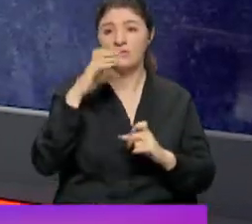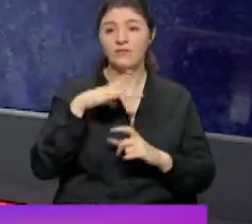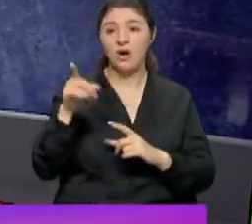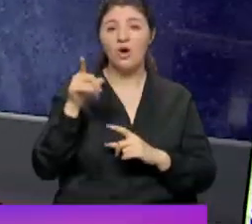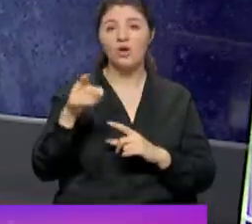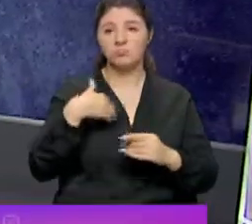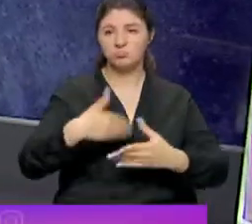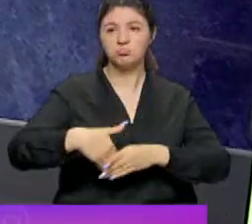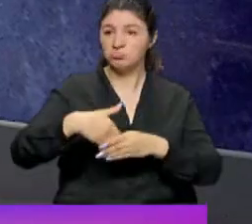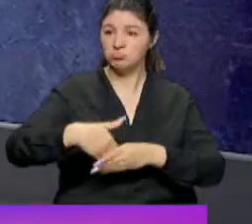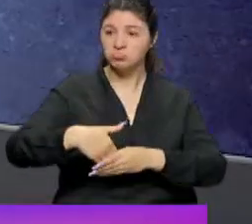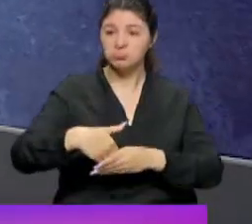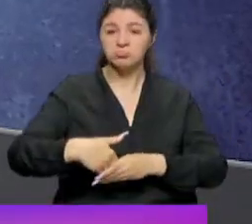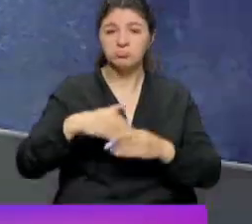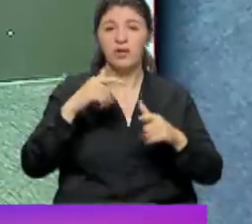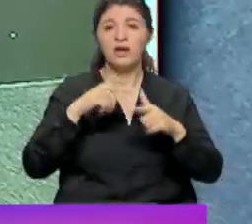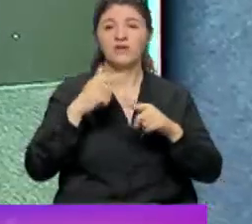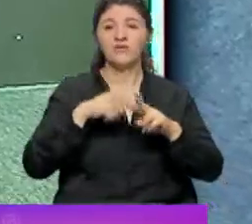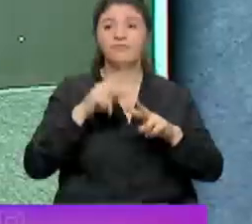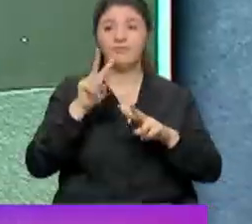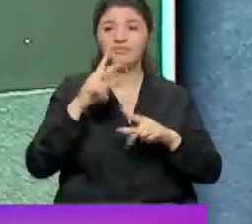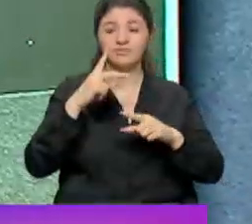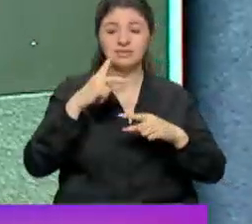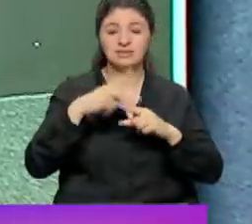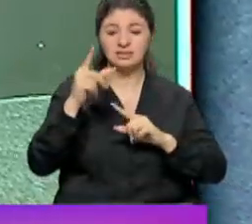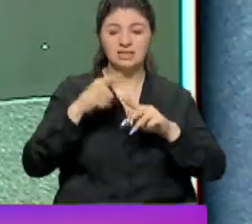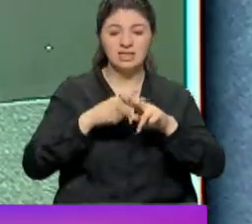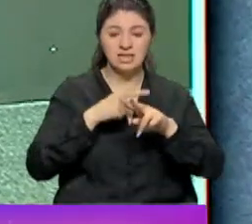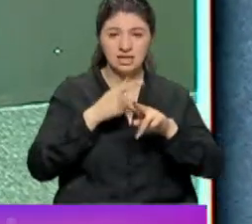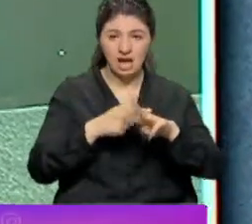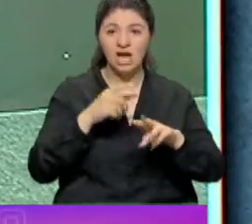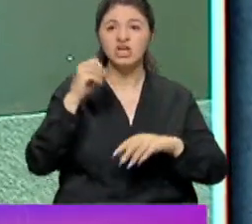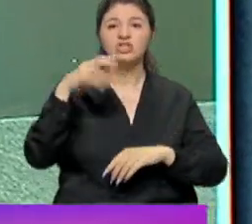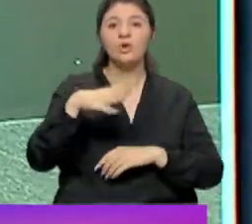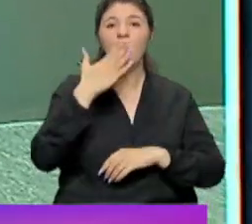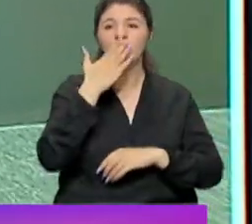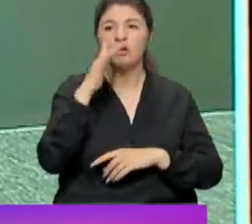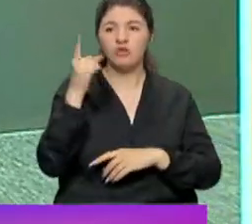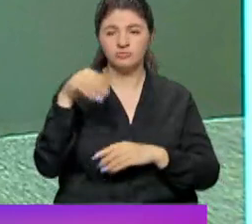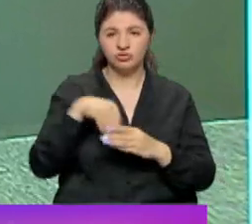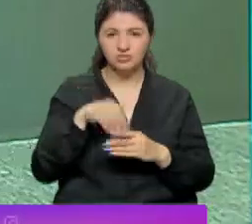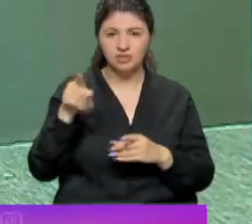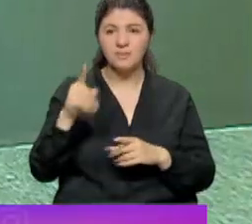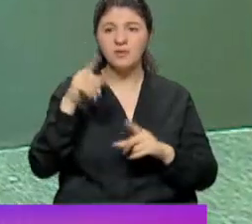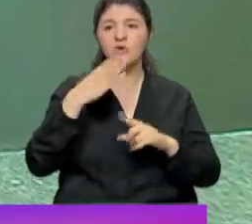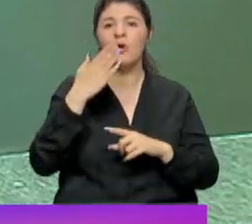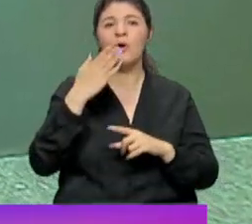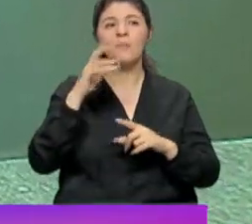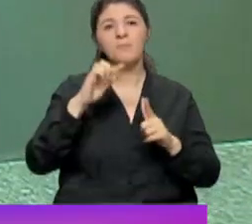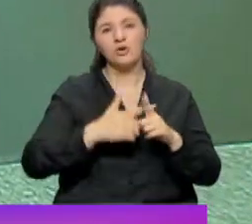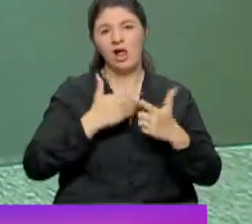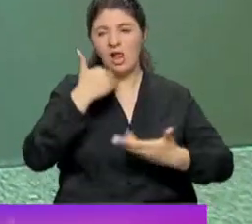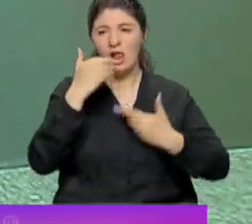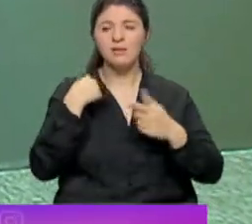fotoğraf orada tanıştık bezi Işık Okulları yönetiminden bazı projelerinden bahsettiler takip